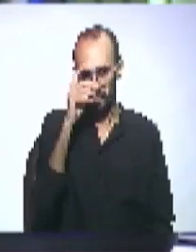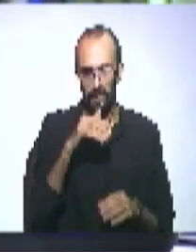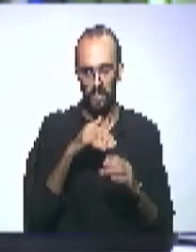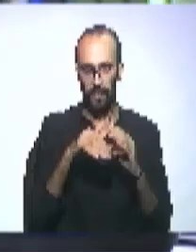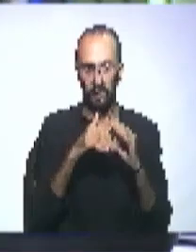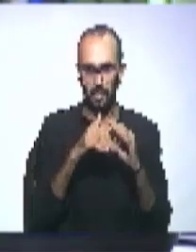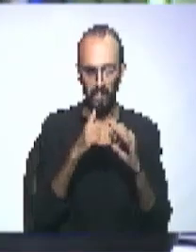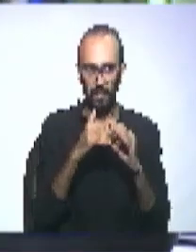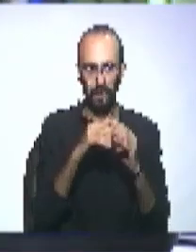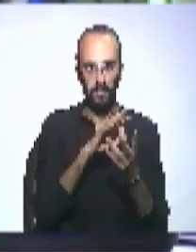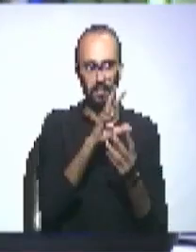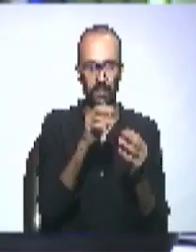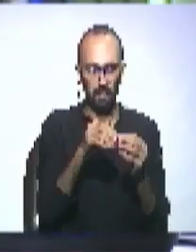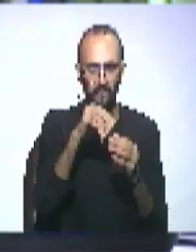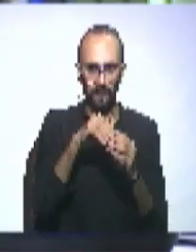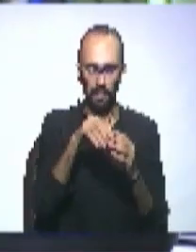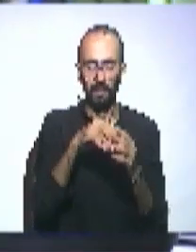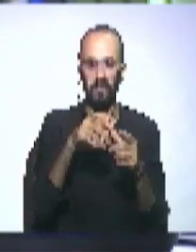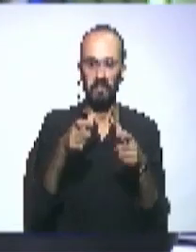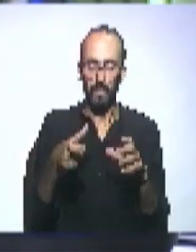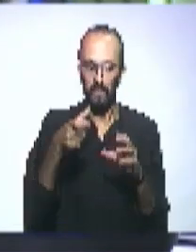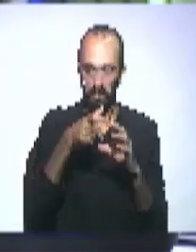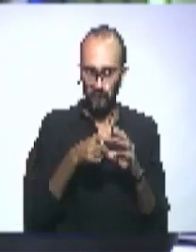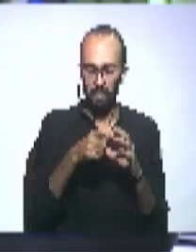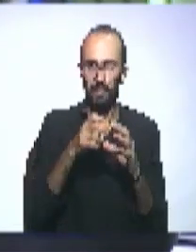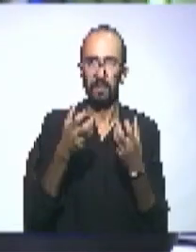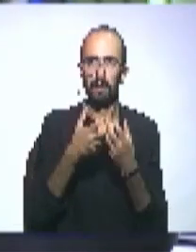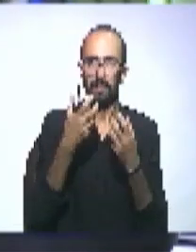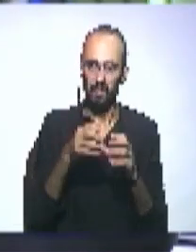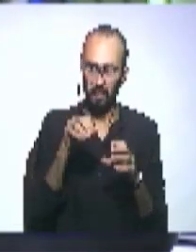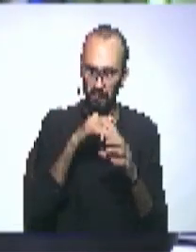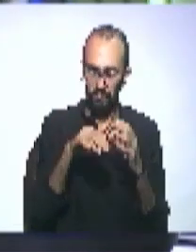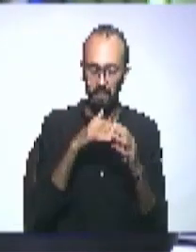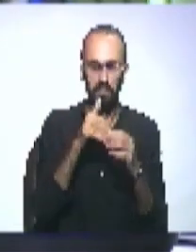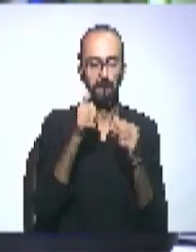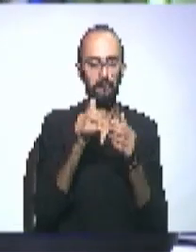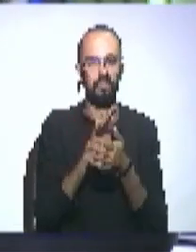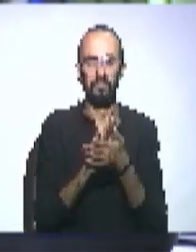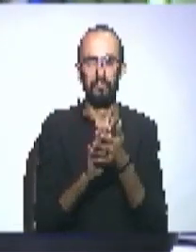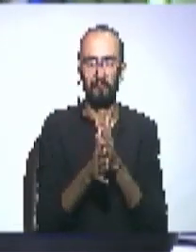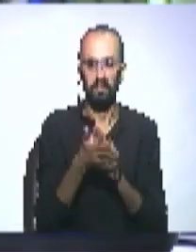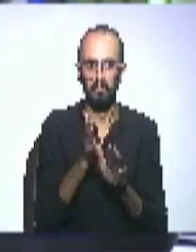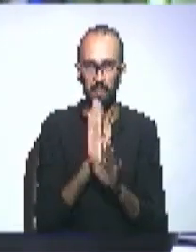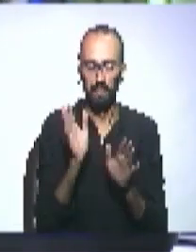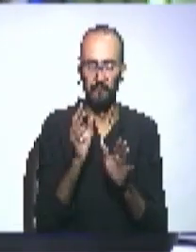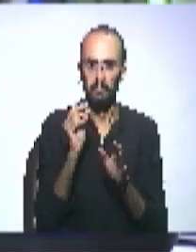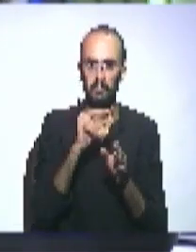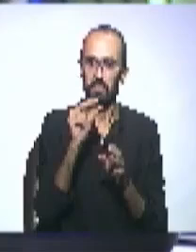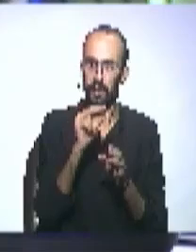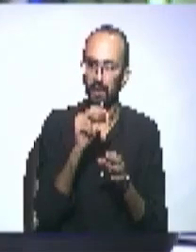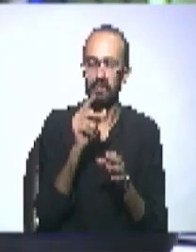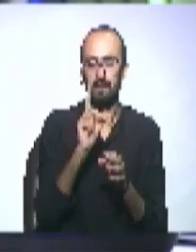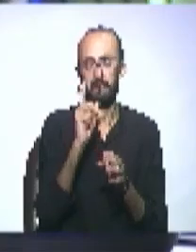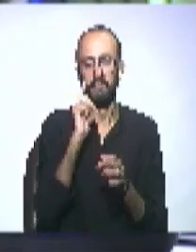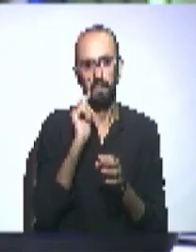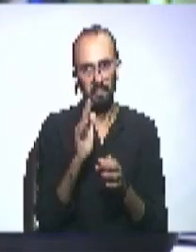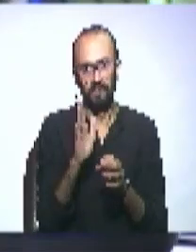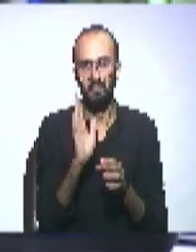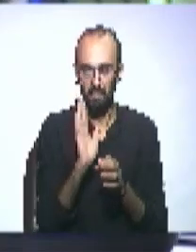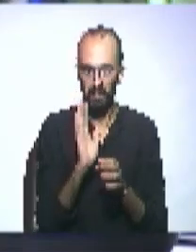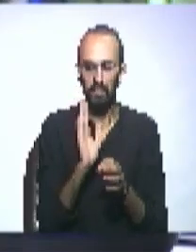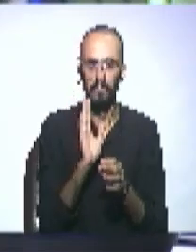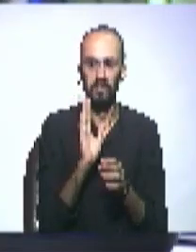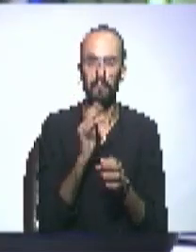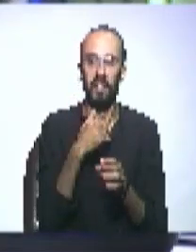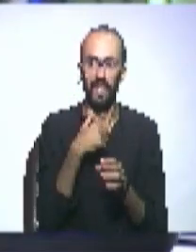او مع المكونات دي كده، انا عملت برجر وحطيت معاه الخضار وممكن مثلا احط بيض او ما احطش بيض،